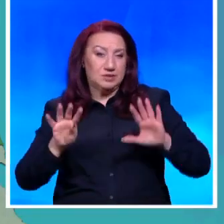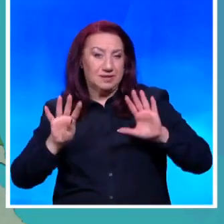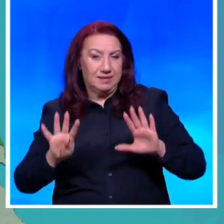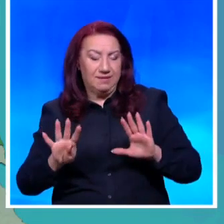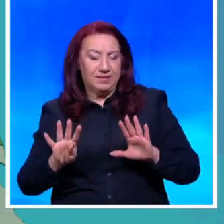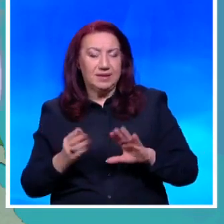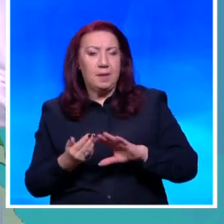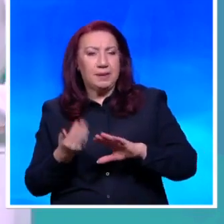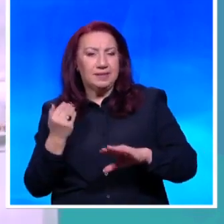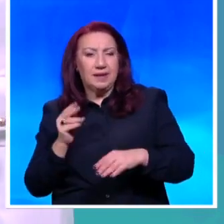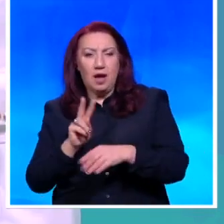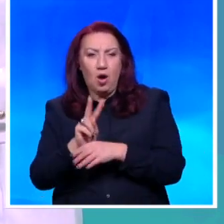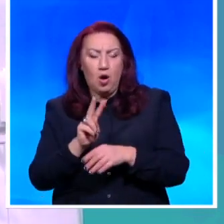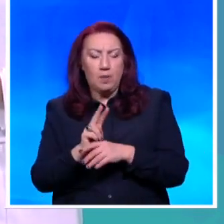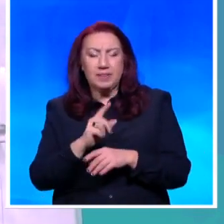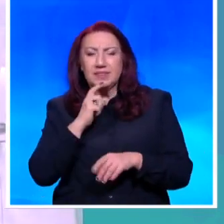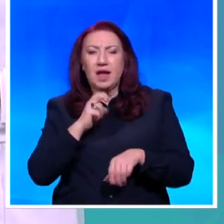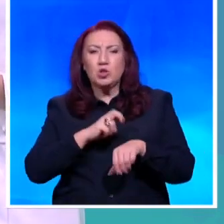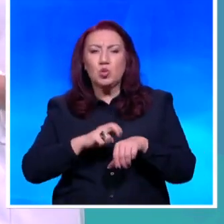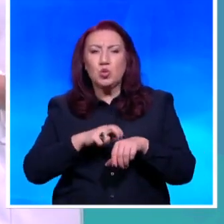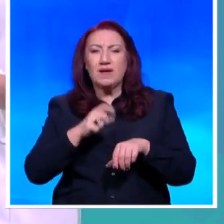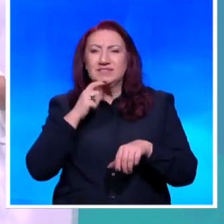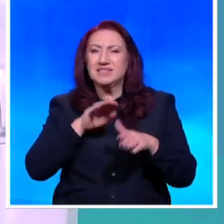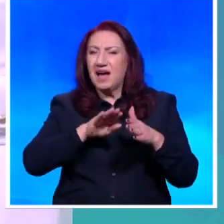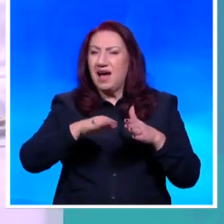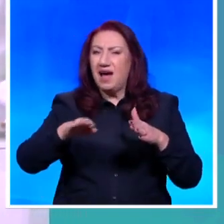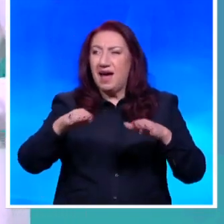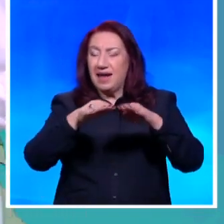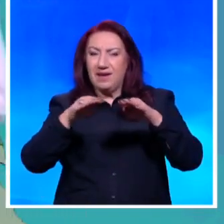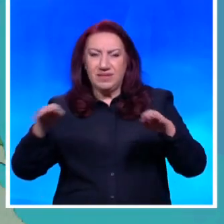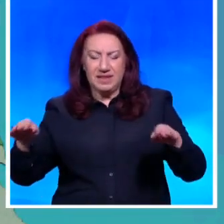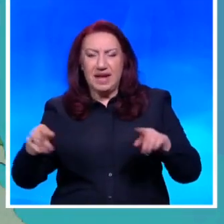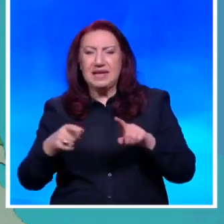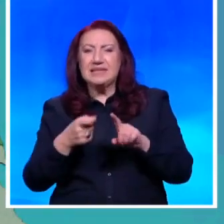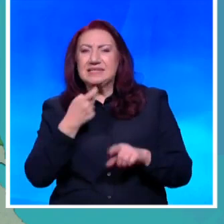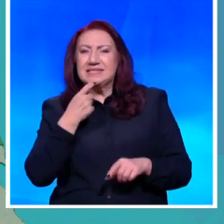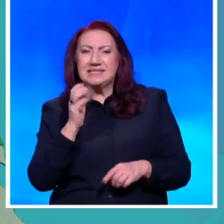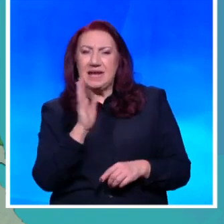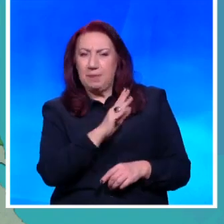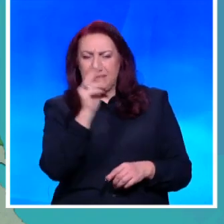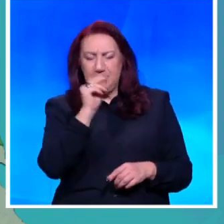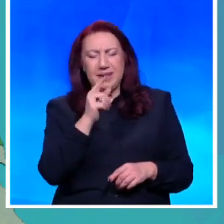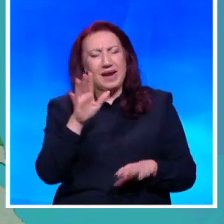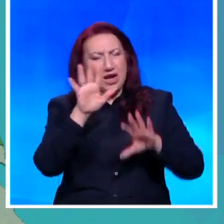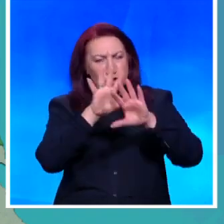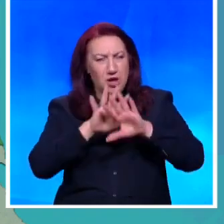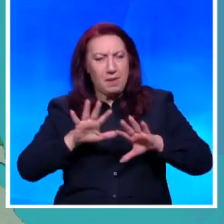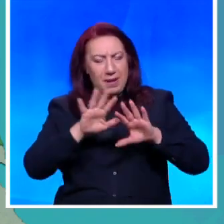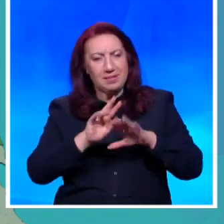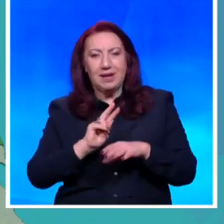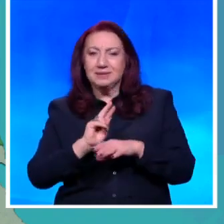Преди обяд на места в Дунавската равнина, както и в котловините на Западна България ще бъде мъгливо. След обед обаче видимостта ще се